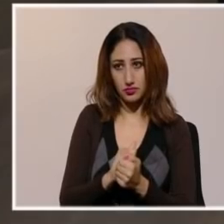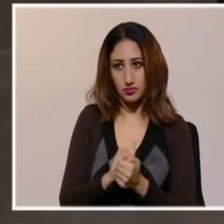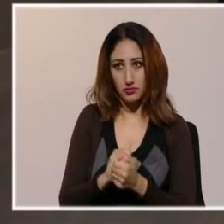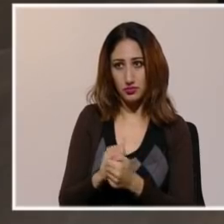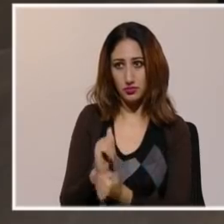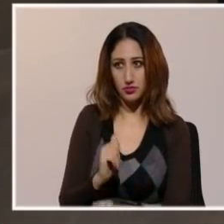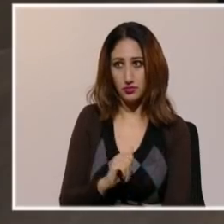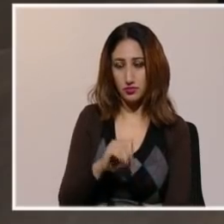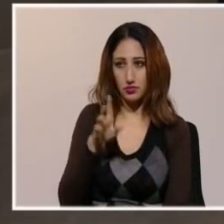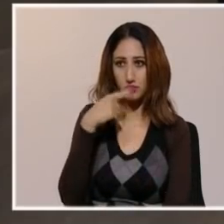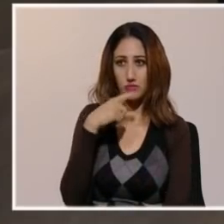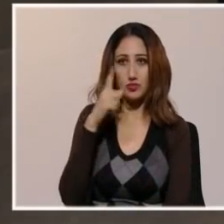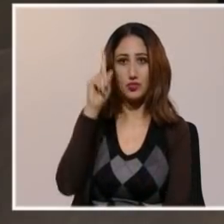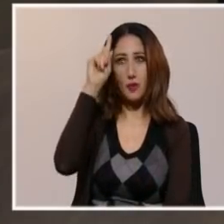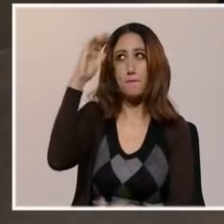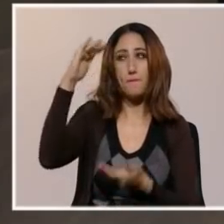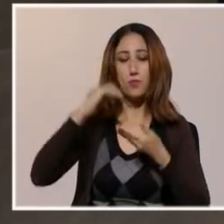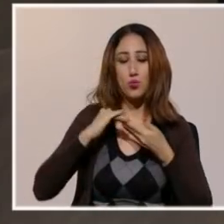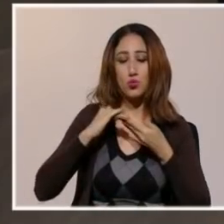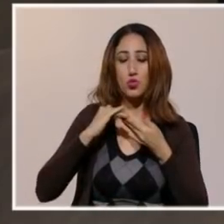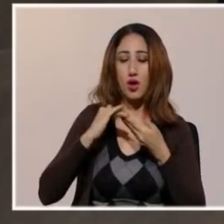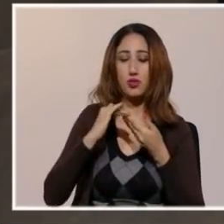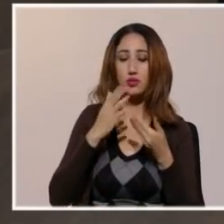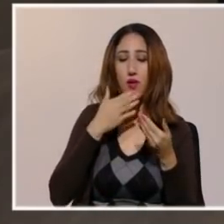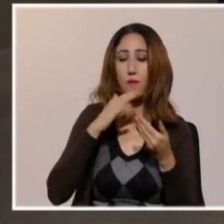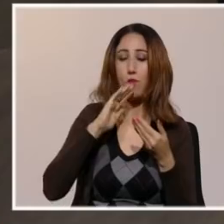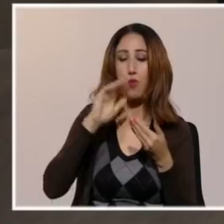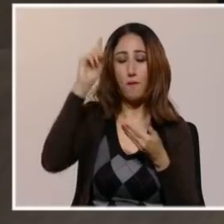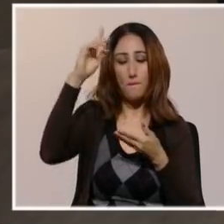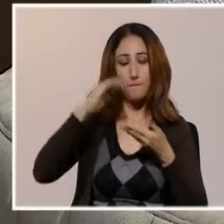يعني ربنا ساعدنا يعني، وهي ساعدتني